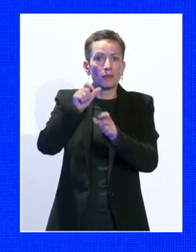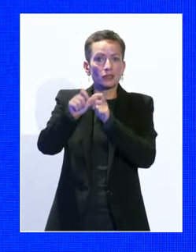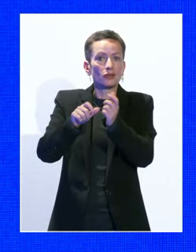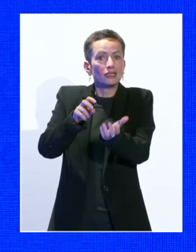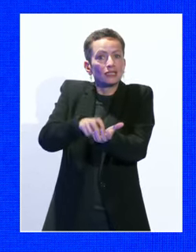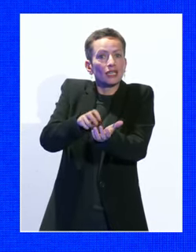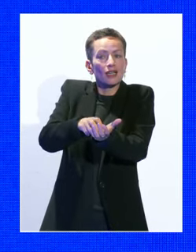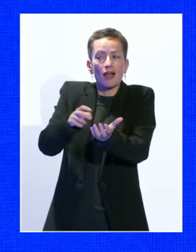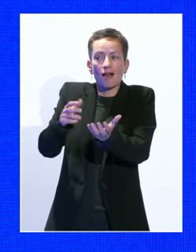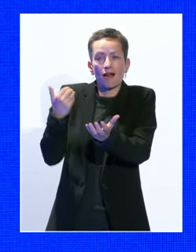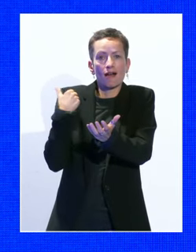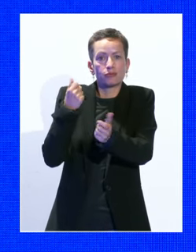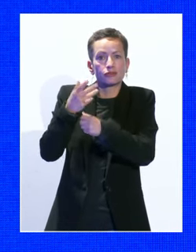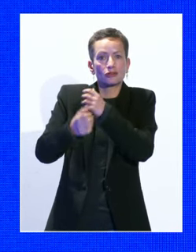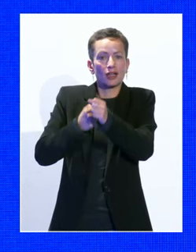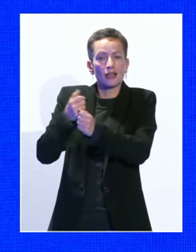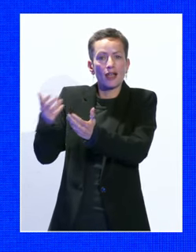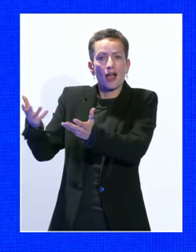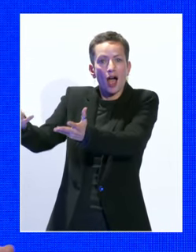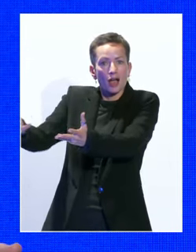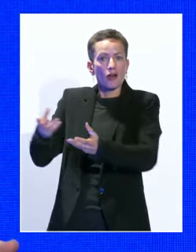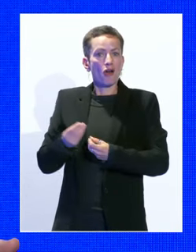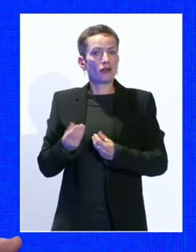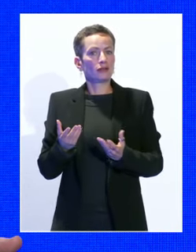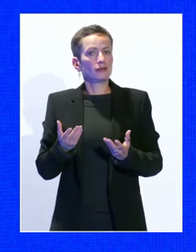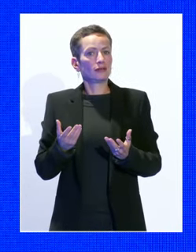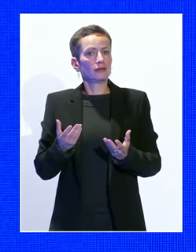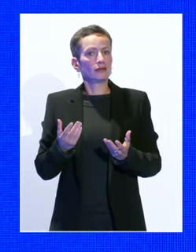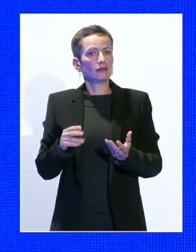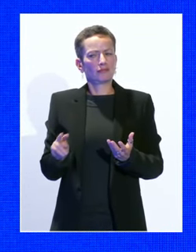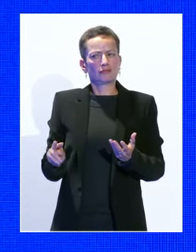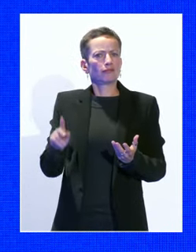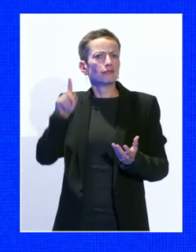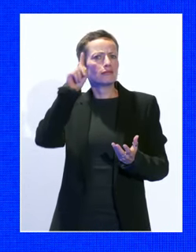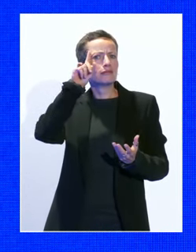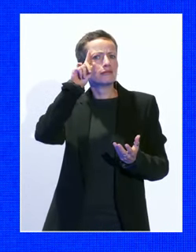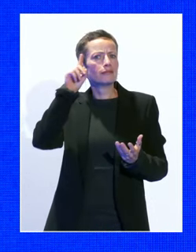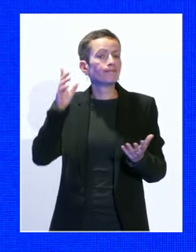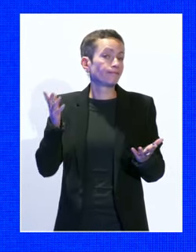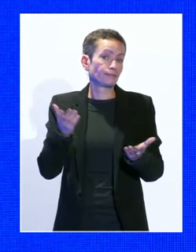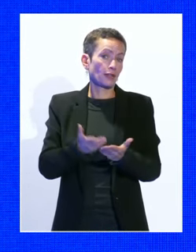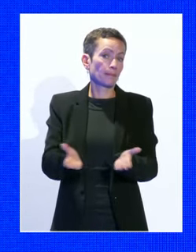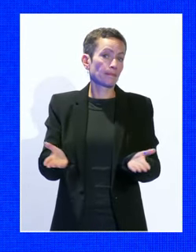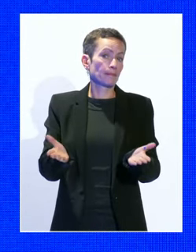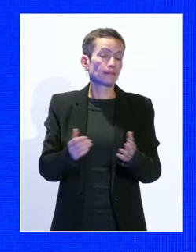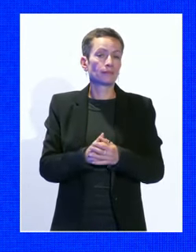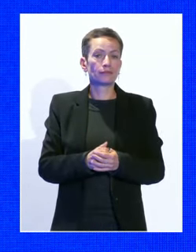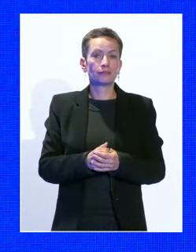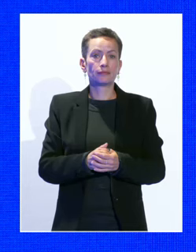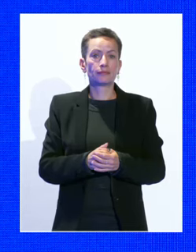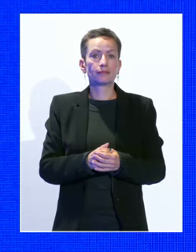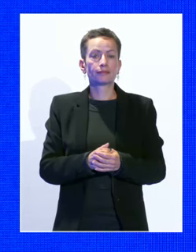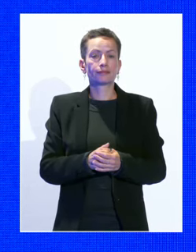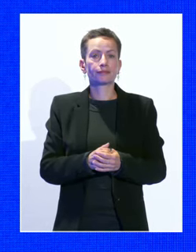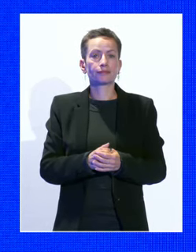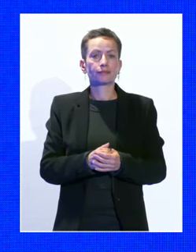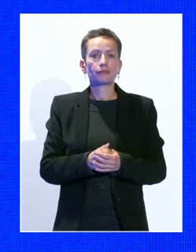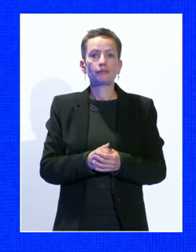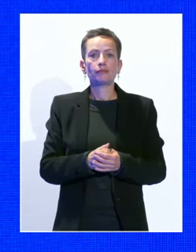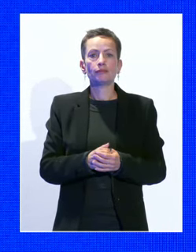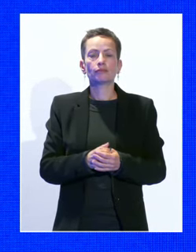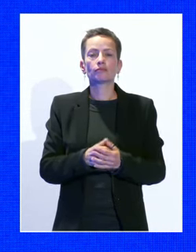reçu il y a quelques années. Alors, qu'est-ce qui explique ça ? Oh, ben, c'est assez simple. Il y a